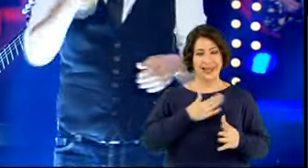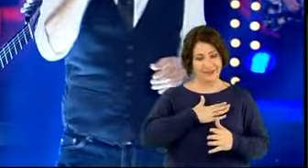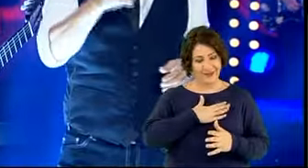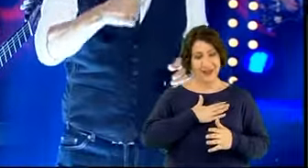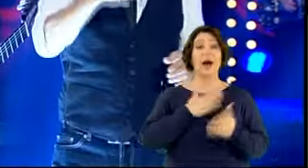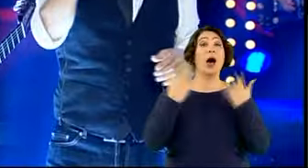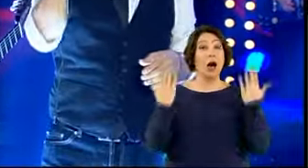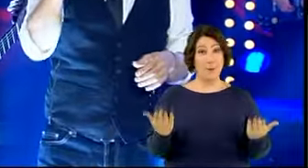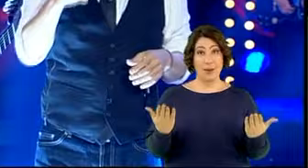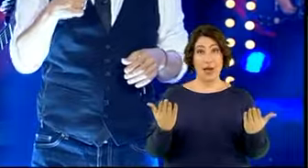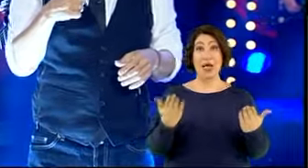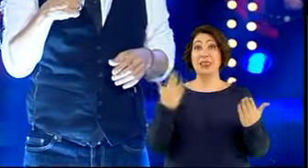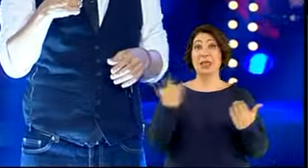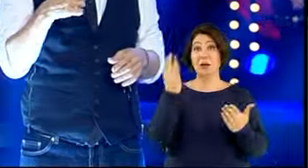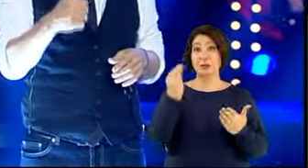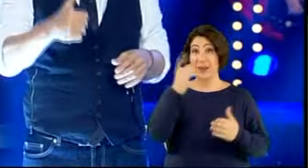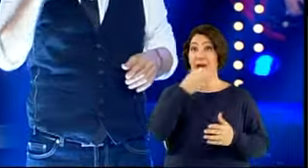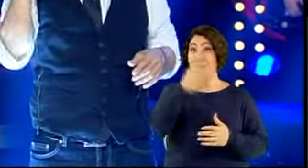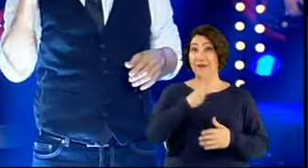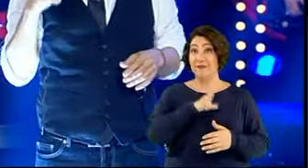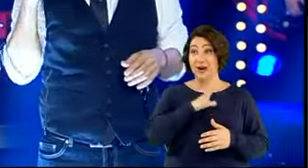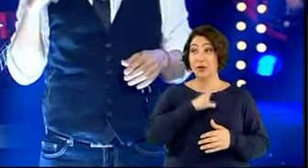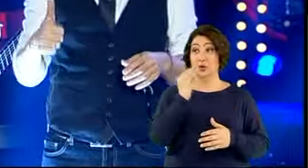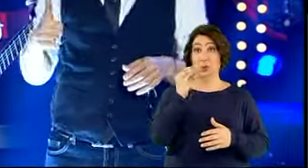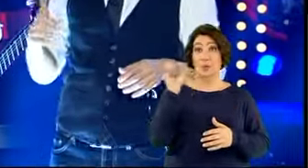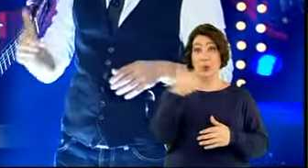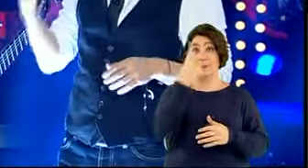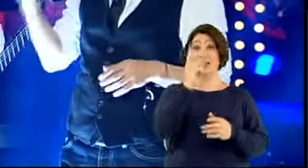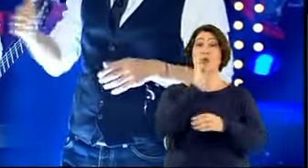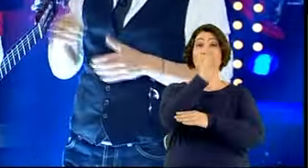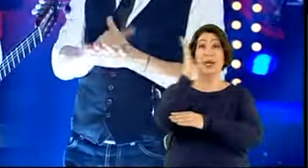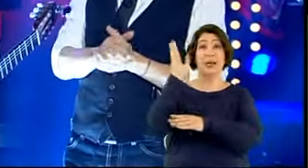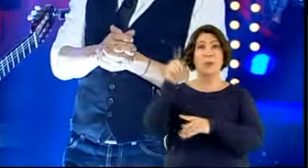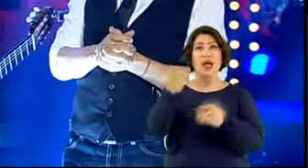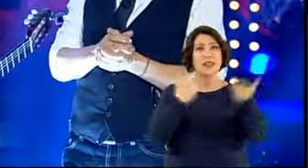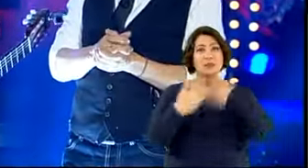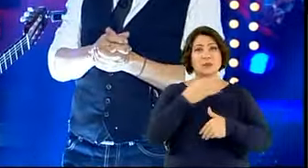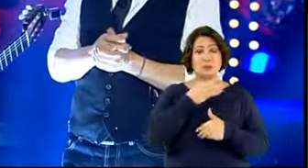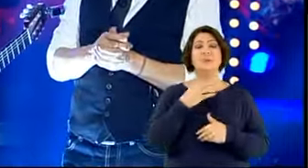Eyvallah. Ama daha güzel bir haber var. Çok mühim bir turneye çıkıyor. Onu bize anlatır mısın?